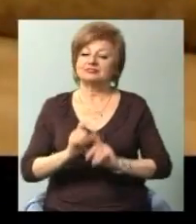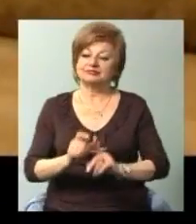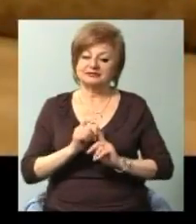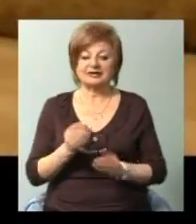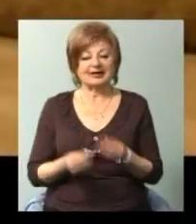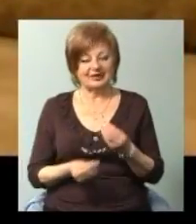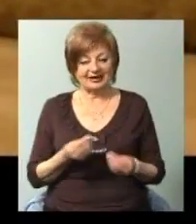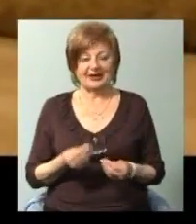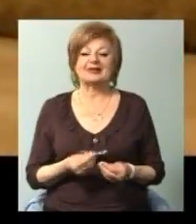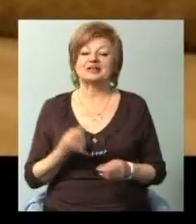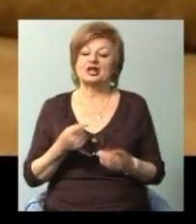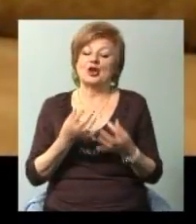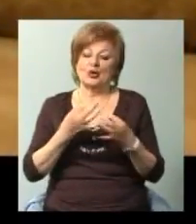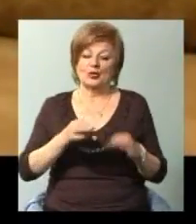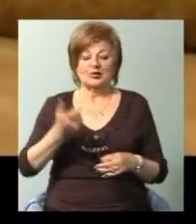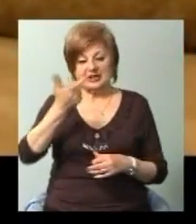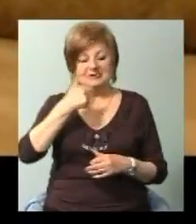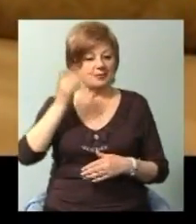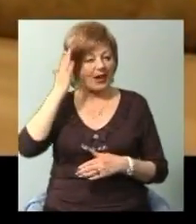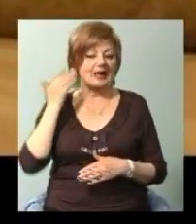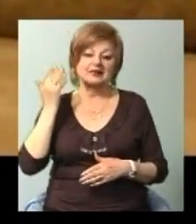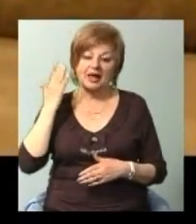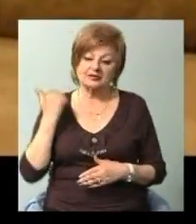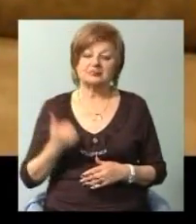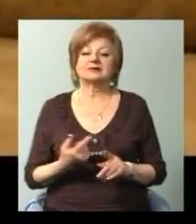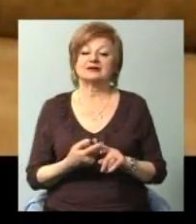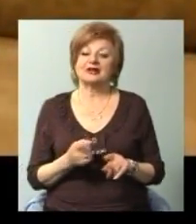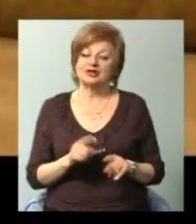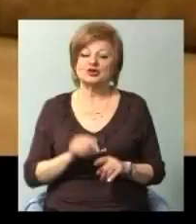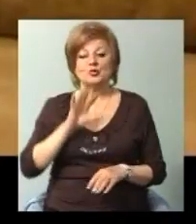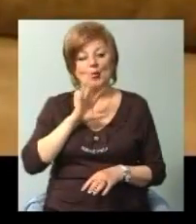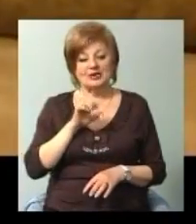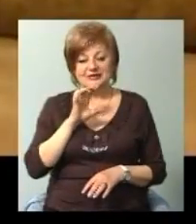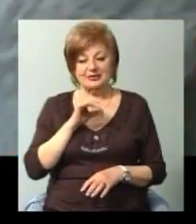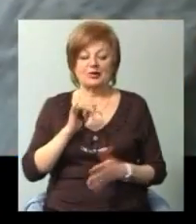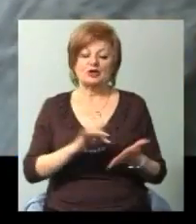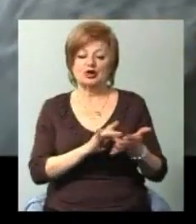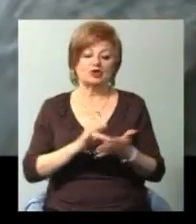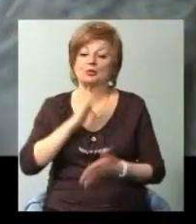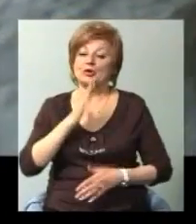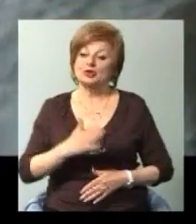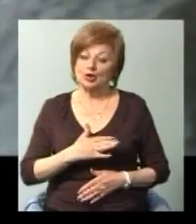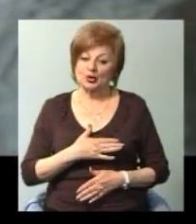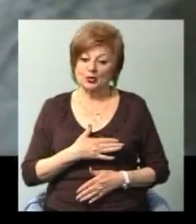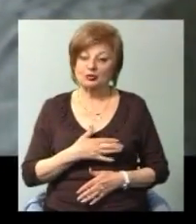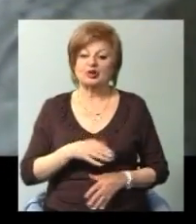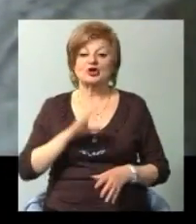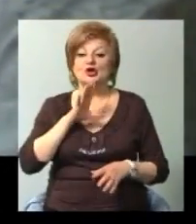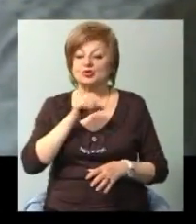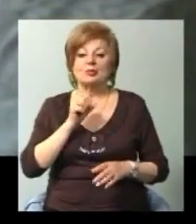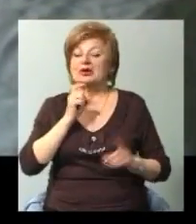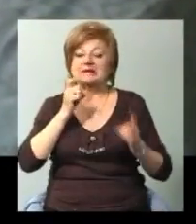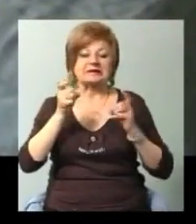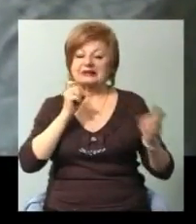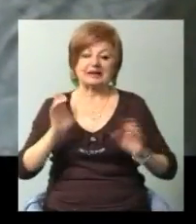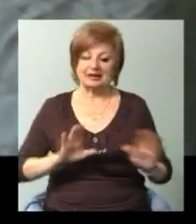з задоволенням дозволяє себе приголубити. А ще з ним приємно подорожувати, тому що песик не галасує. І